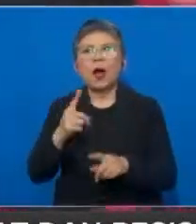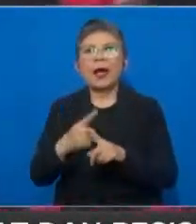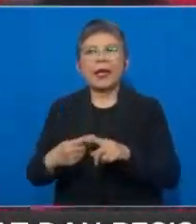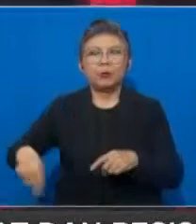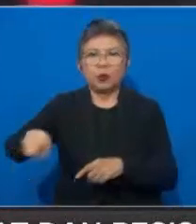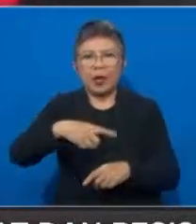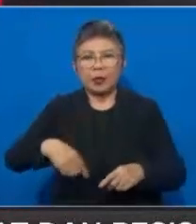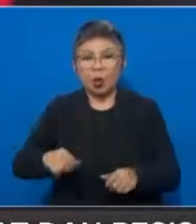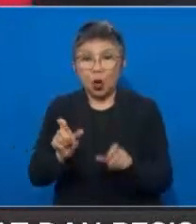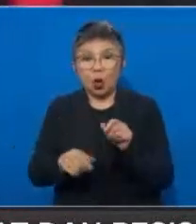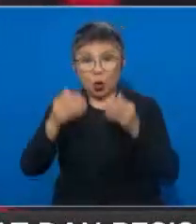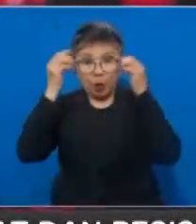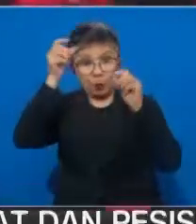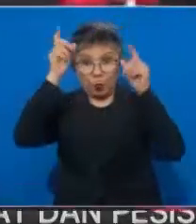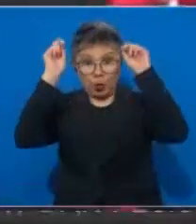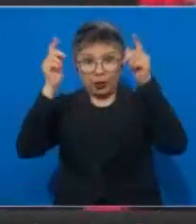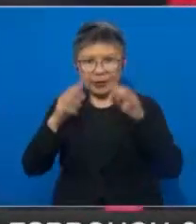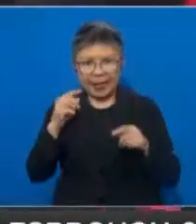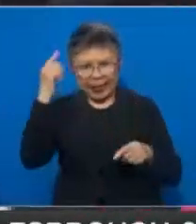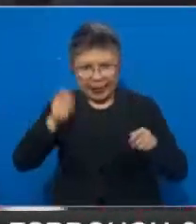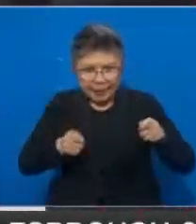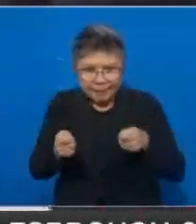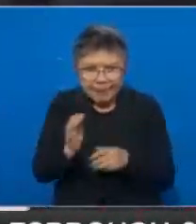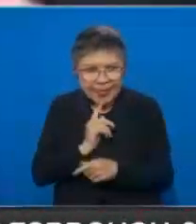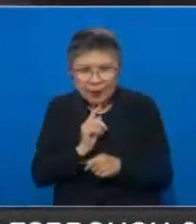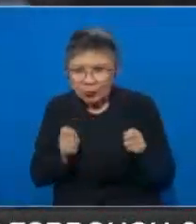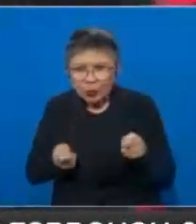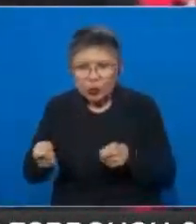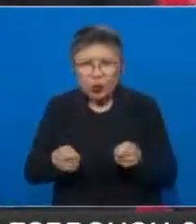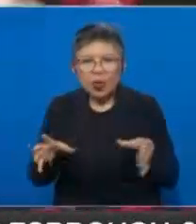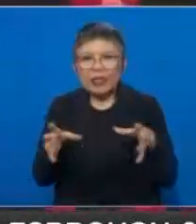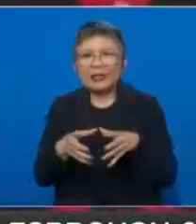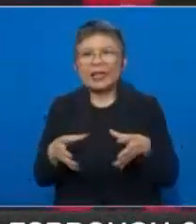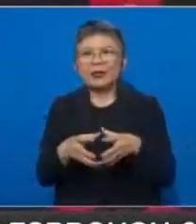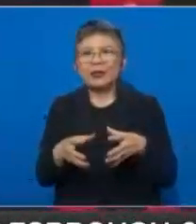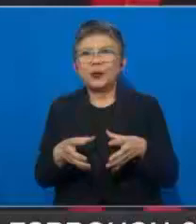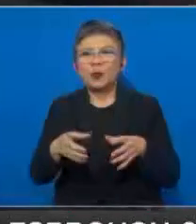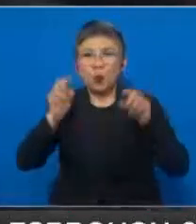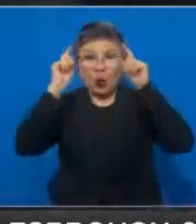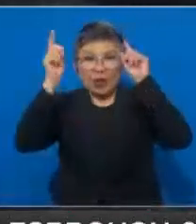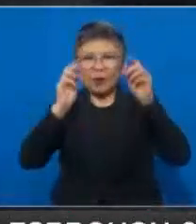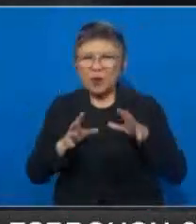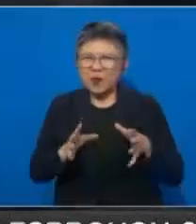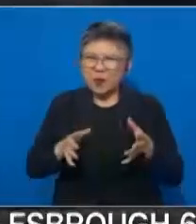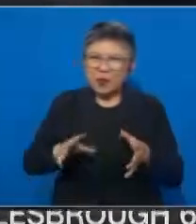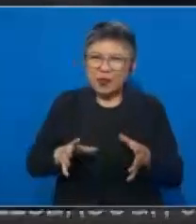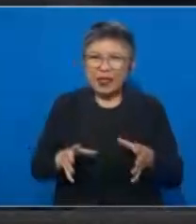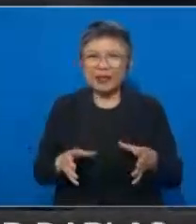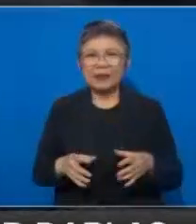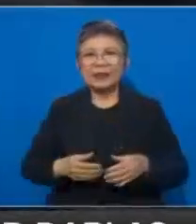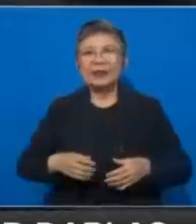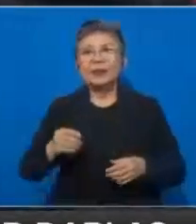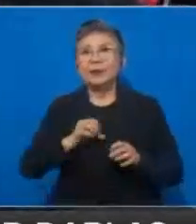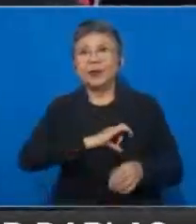politik melakukan manuver. Sinyal sekaligus kode antar tokoh politik pun terlihat. Terakhir, Presiden